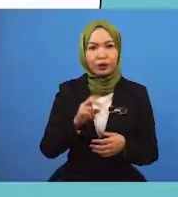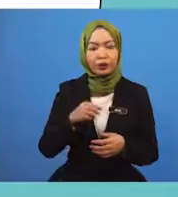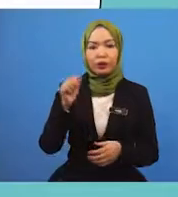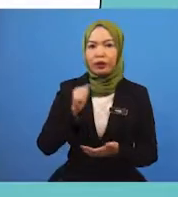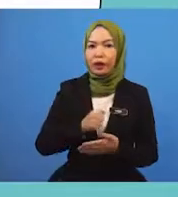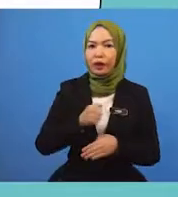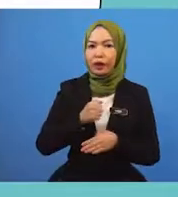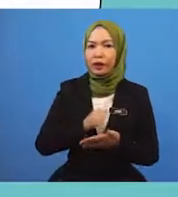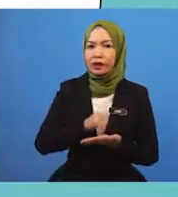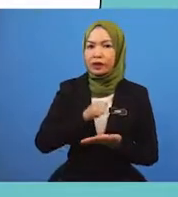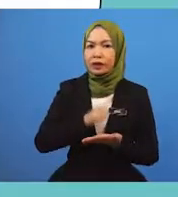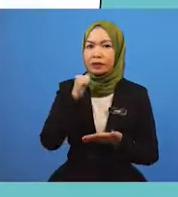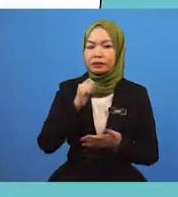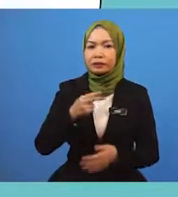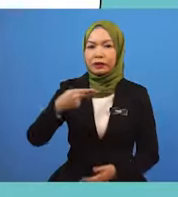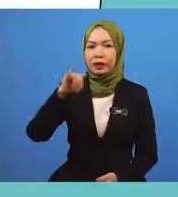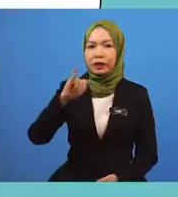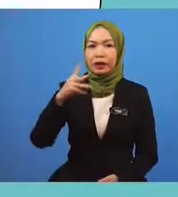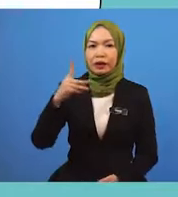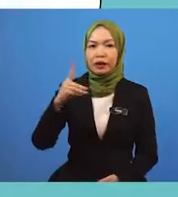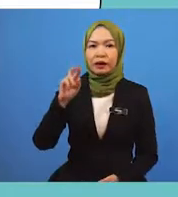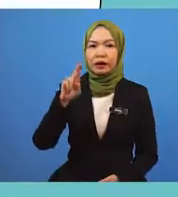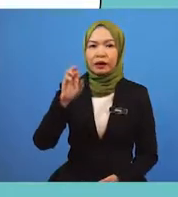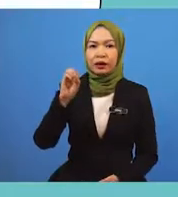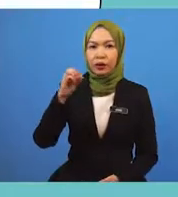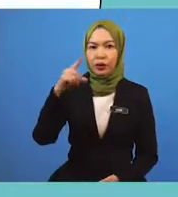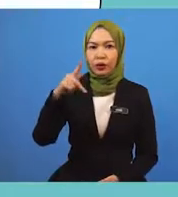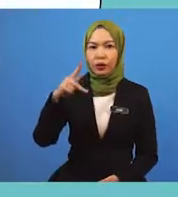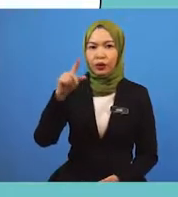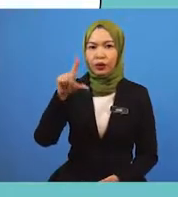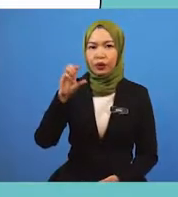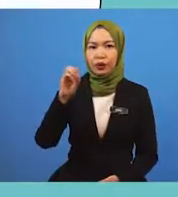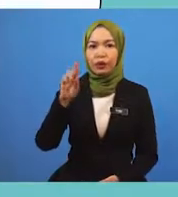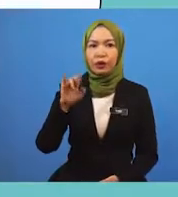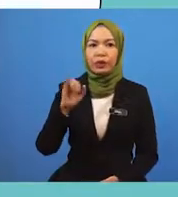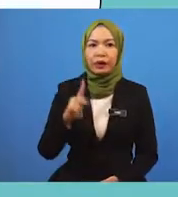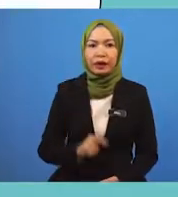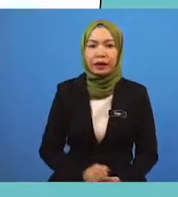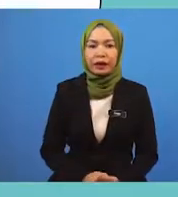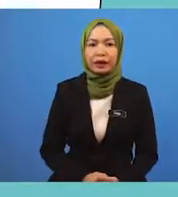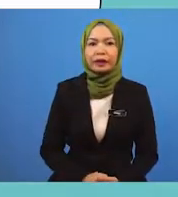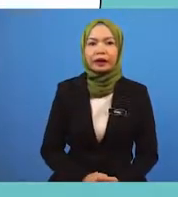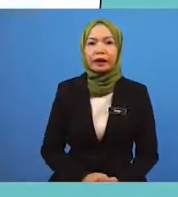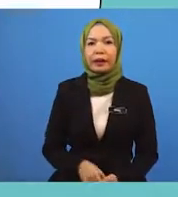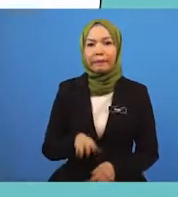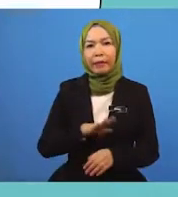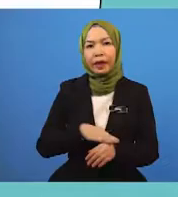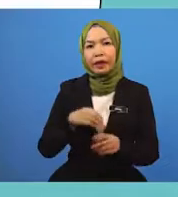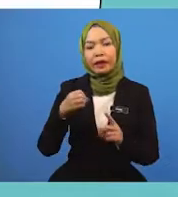berkemolaran 2.0 mol per dm padu pada suhu awal